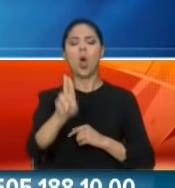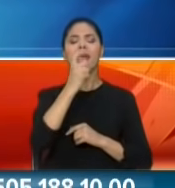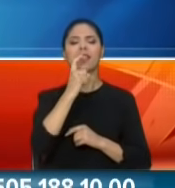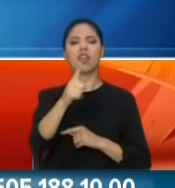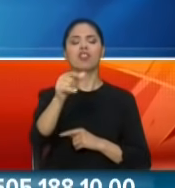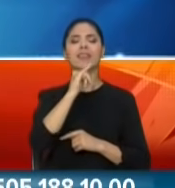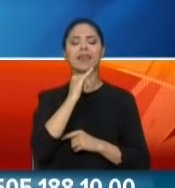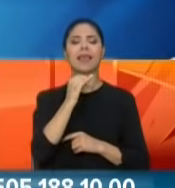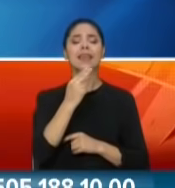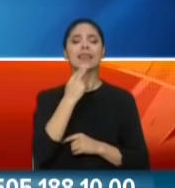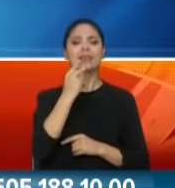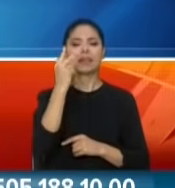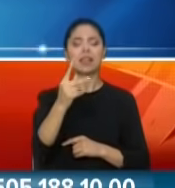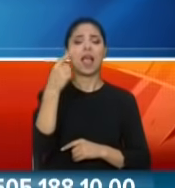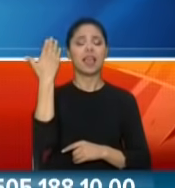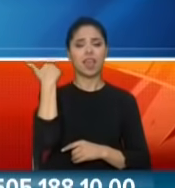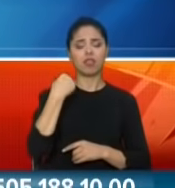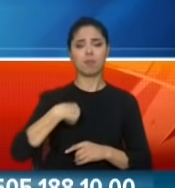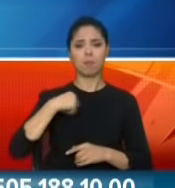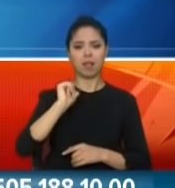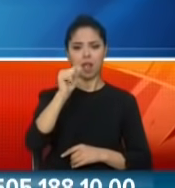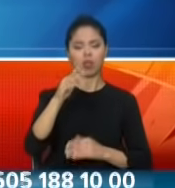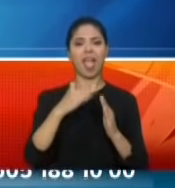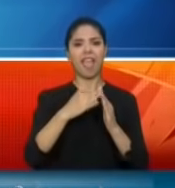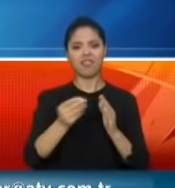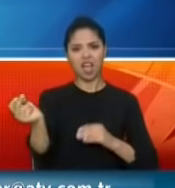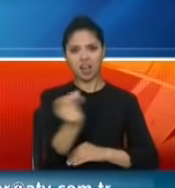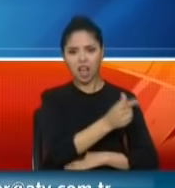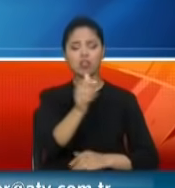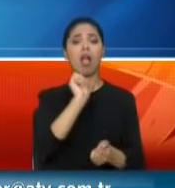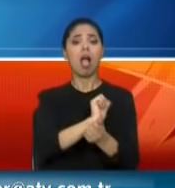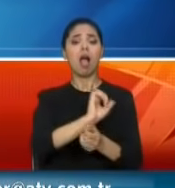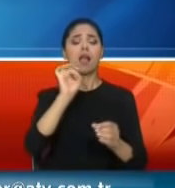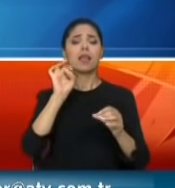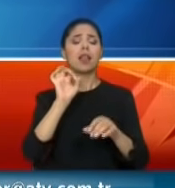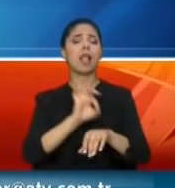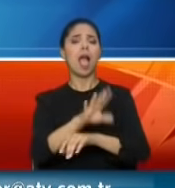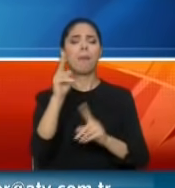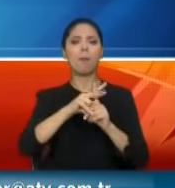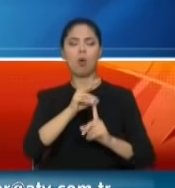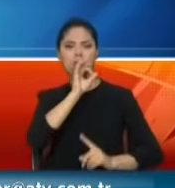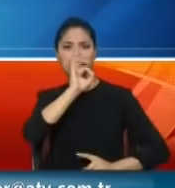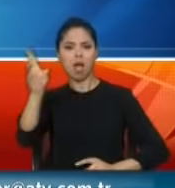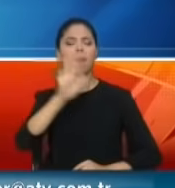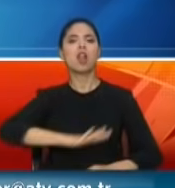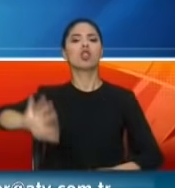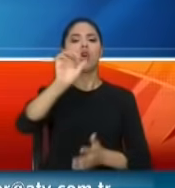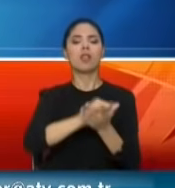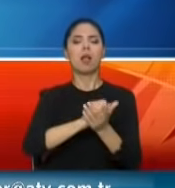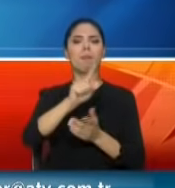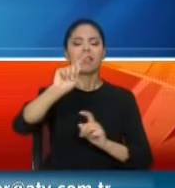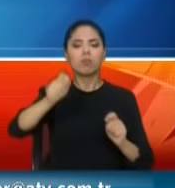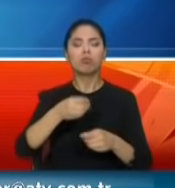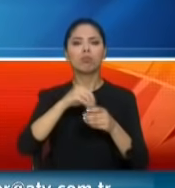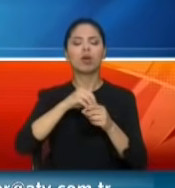Damla Horuz, geçtiğimiz pazartesi günü evden kaçtı. Ailesi hemen güvenlik güçlerine haber verdi. Sosyal medyada Damla'yı